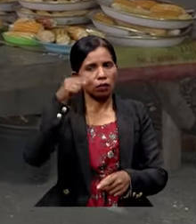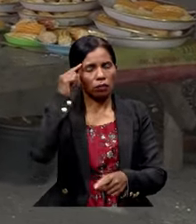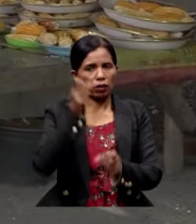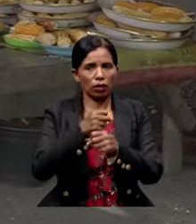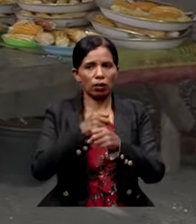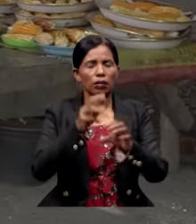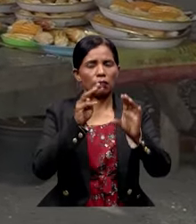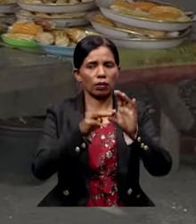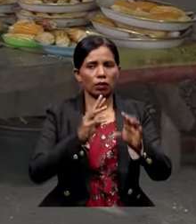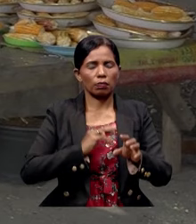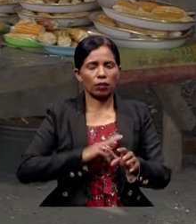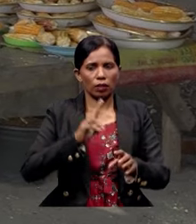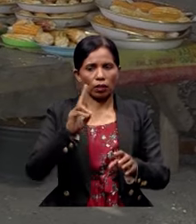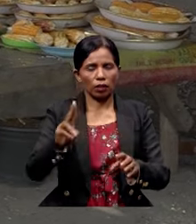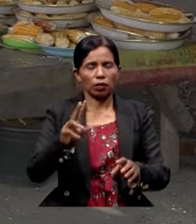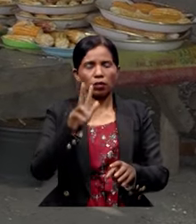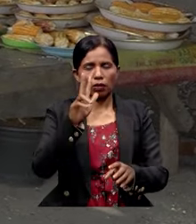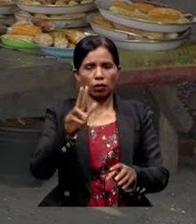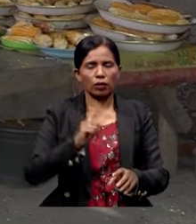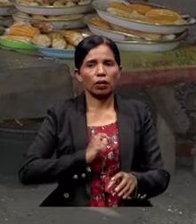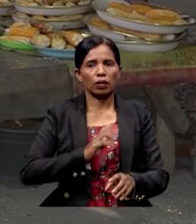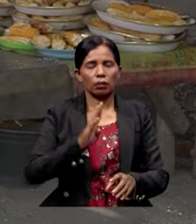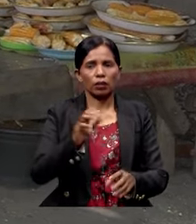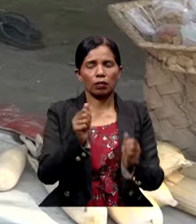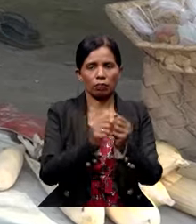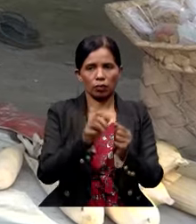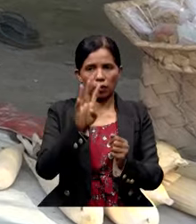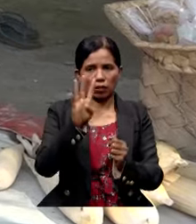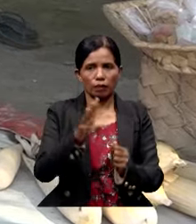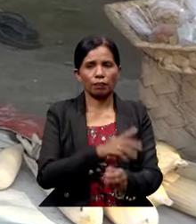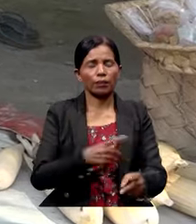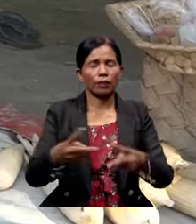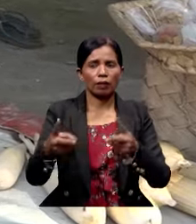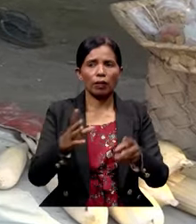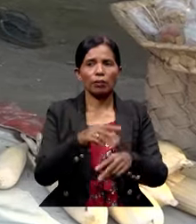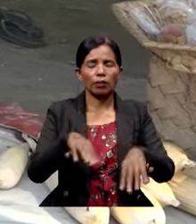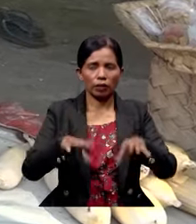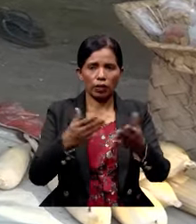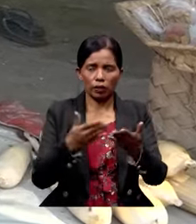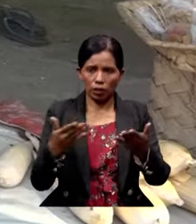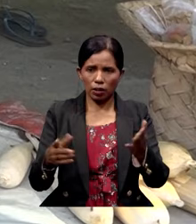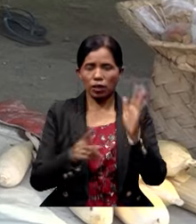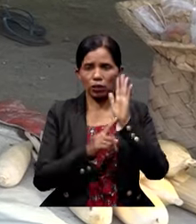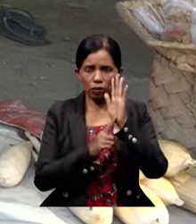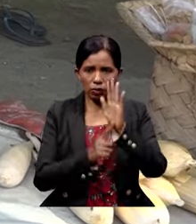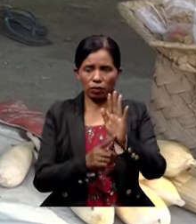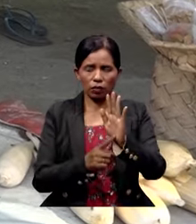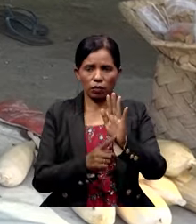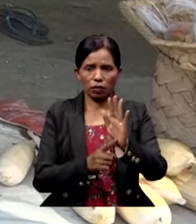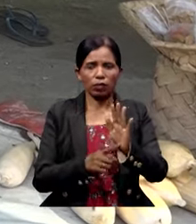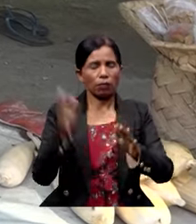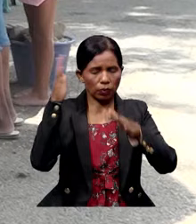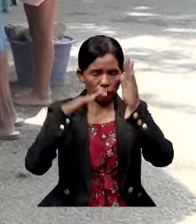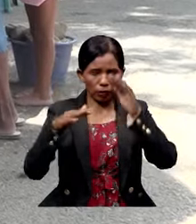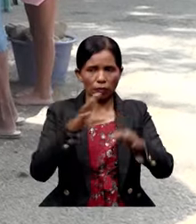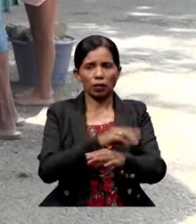merkadu Manlewana hamutuk tolu no taibesi hamutuk hat. Antes ne vendedor sira hato ona problema ne ba ekipa jestang merkadu Manlewana